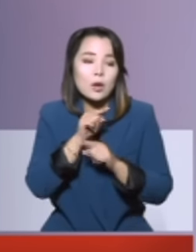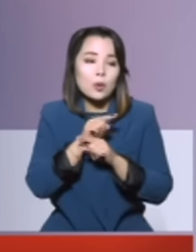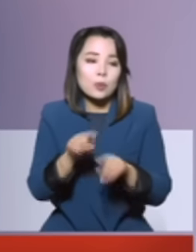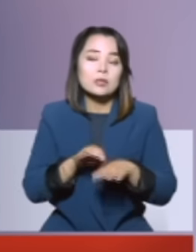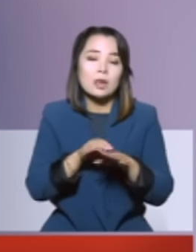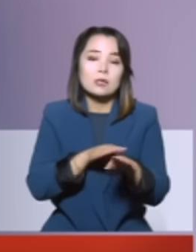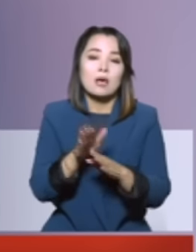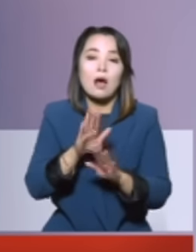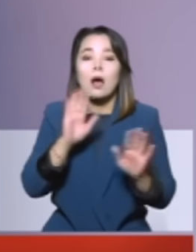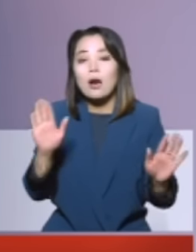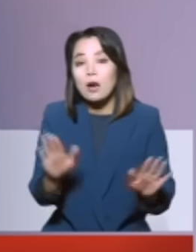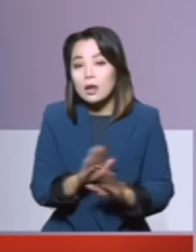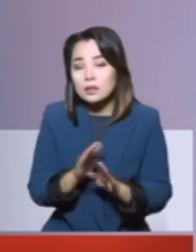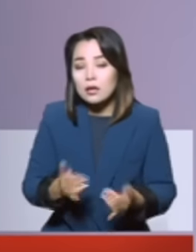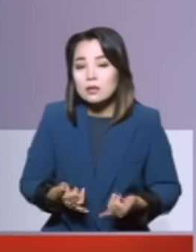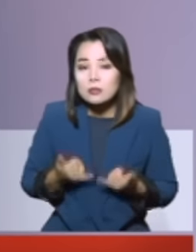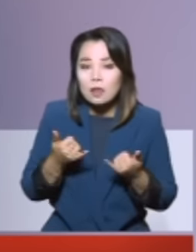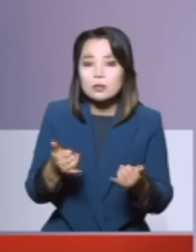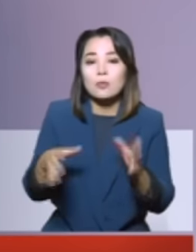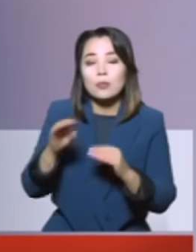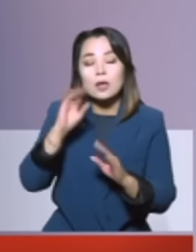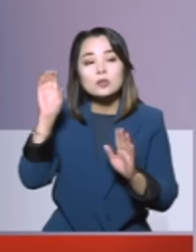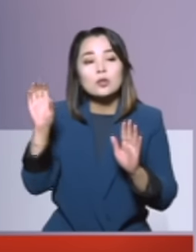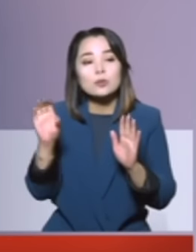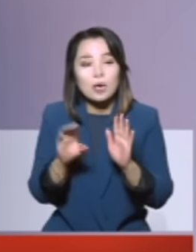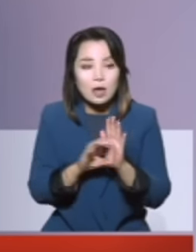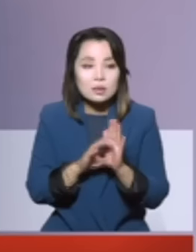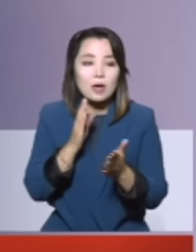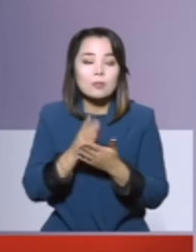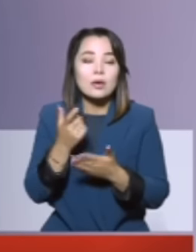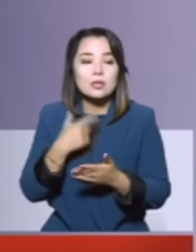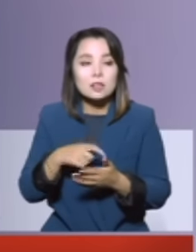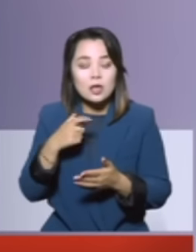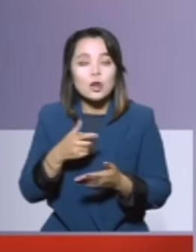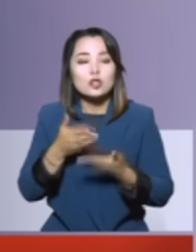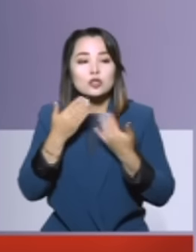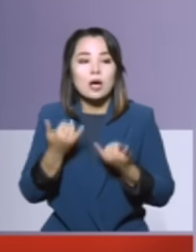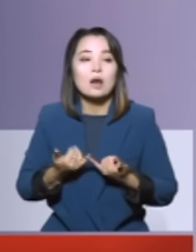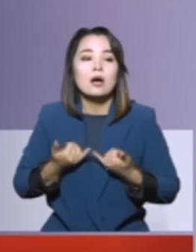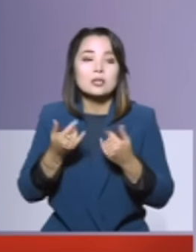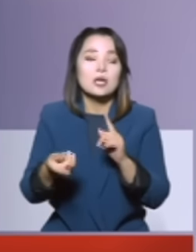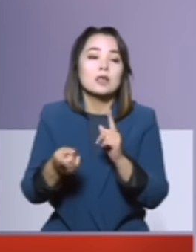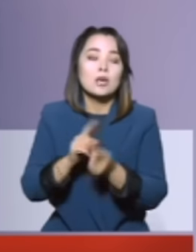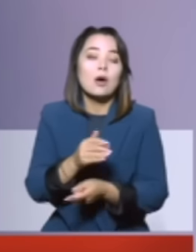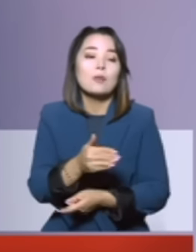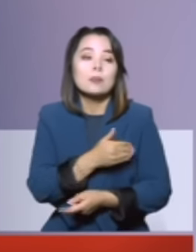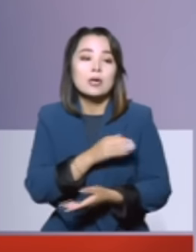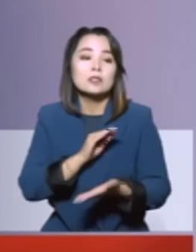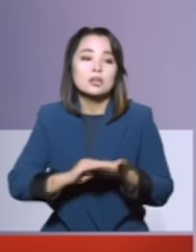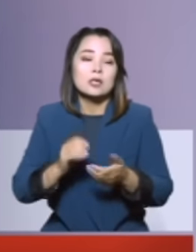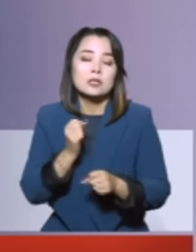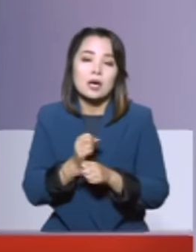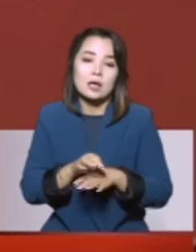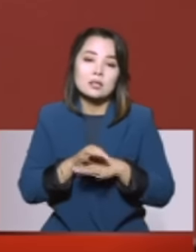өсиеттерін, әндерін қайтадан бір құлағымызда, миымызда жаңғыртсақ деген ниетпен жасалған